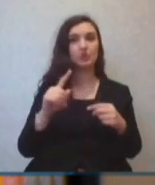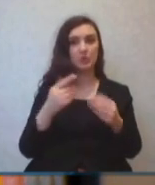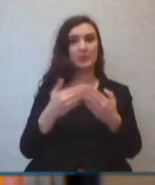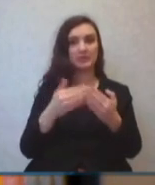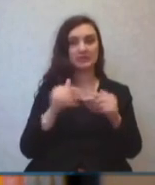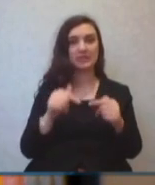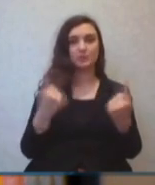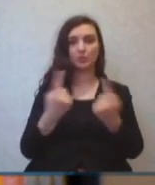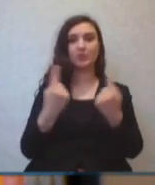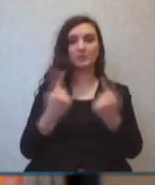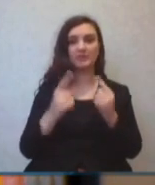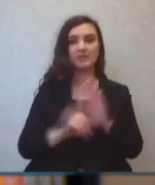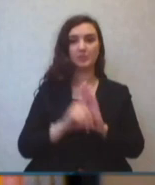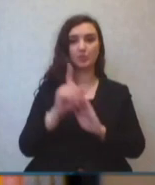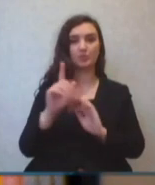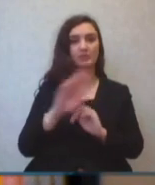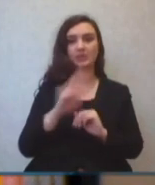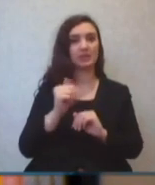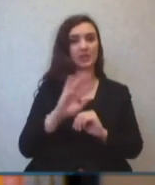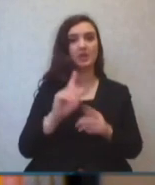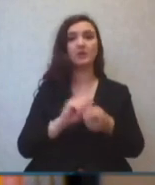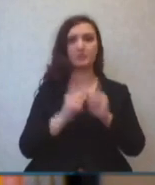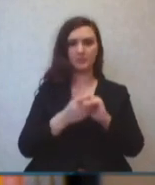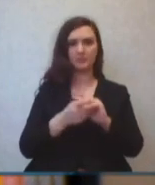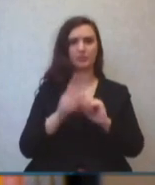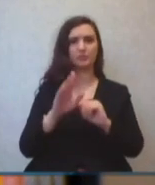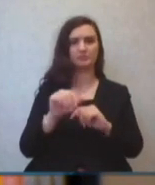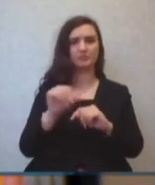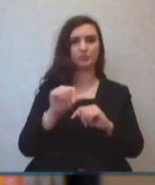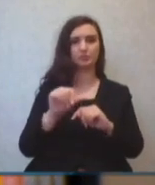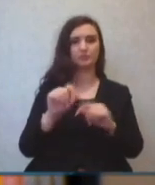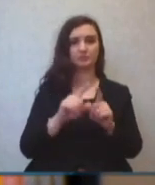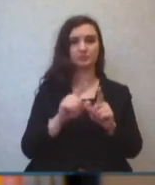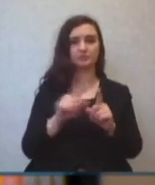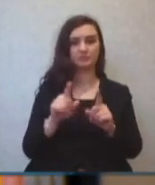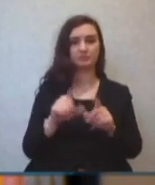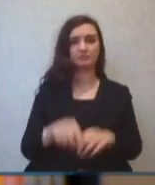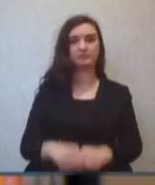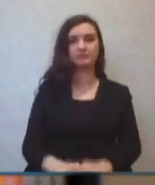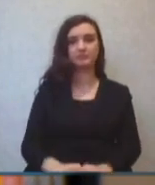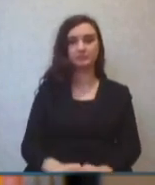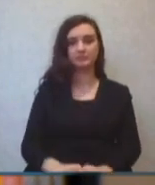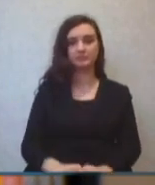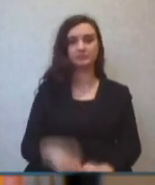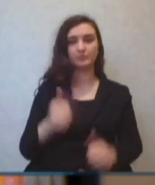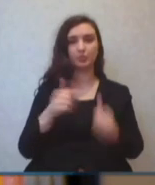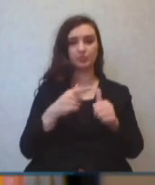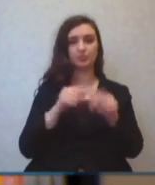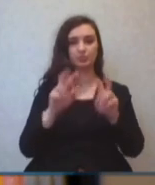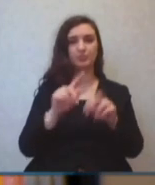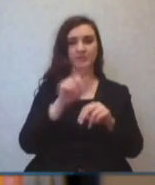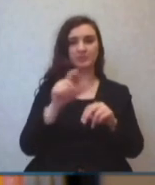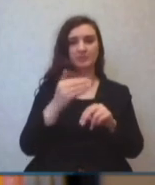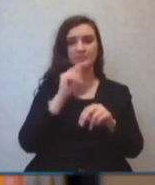ეს ბუნებრივად წარმოშობილი კი არ არის, არამედ ო საზღარი, ანუ ექსტერნალური ლოკუს კონტროლი, როგორც უწოდებთ ჩვენ ამას, რომ ეს